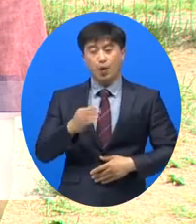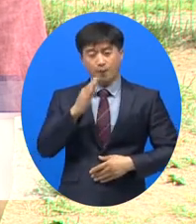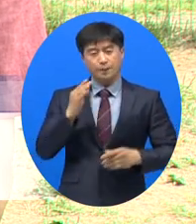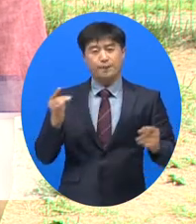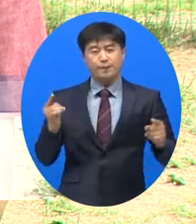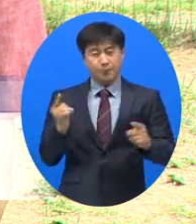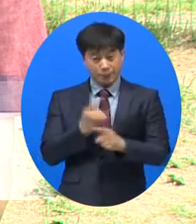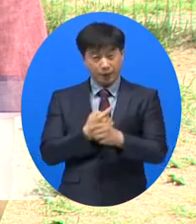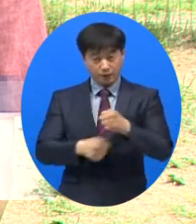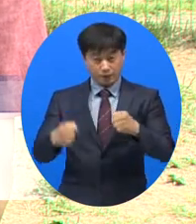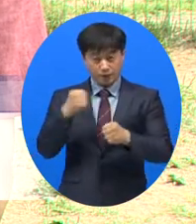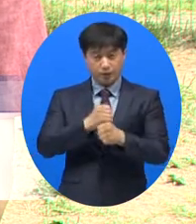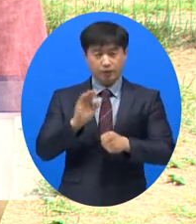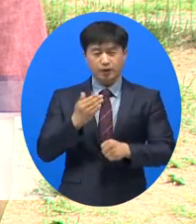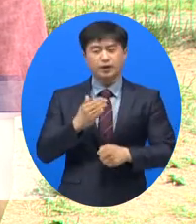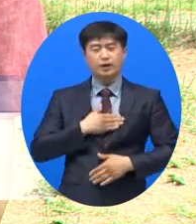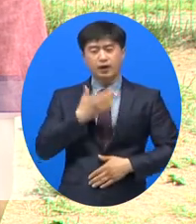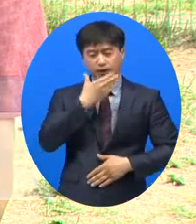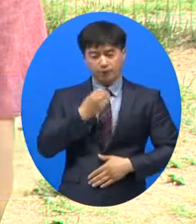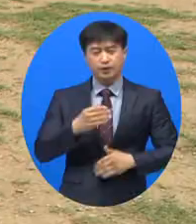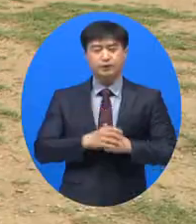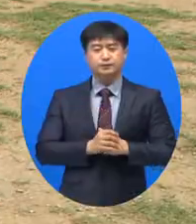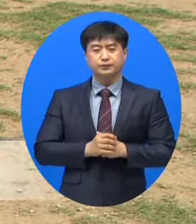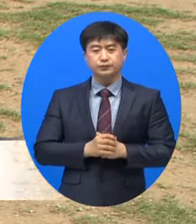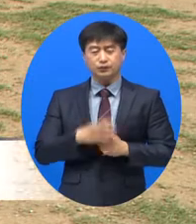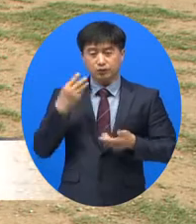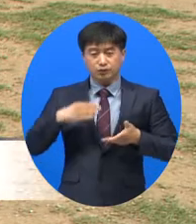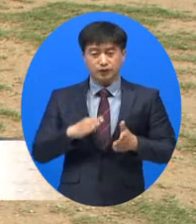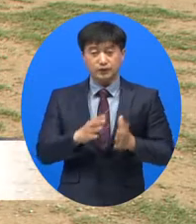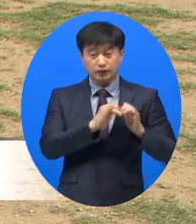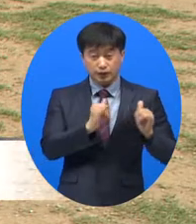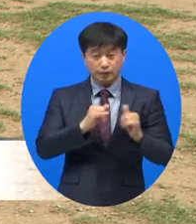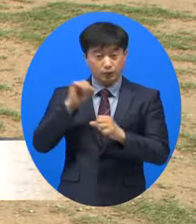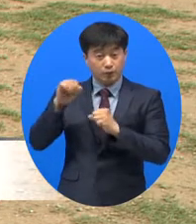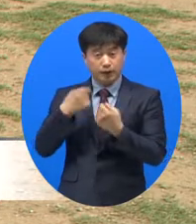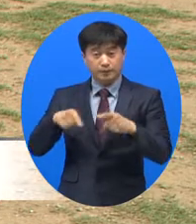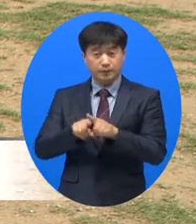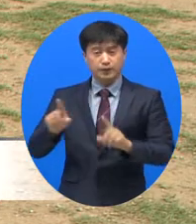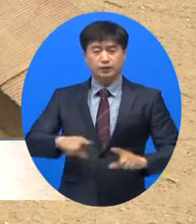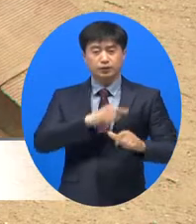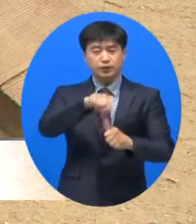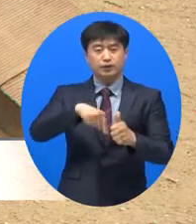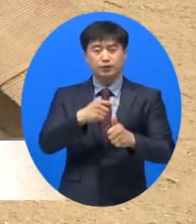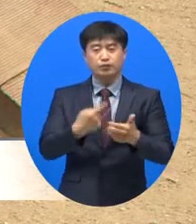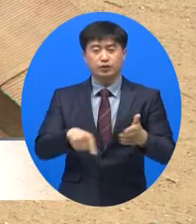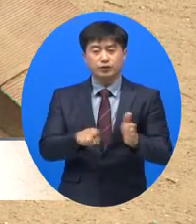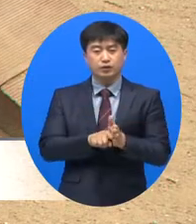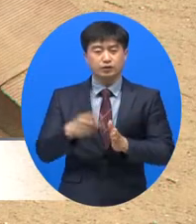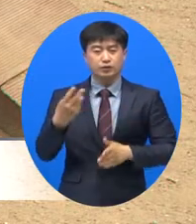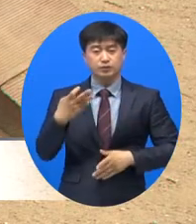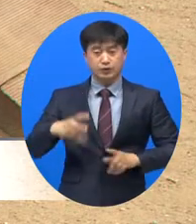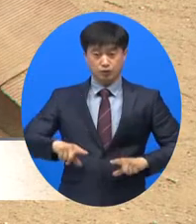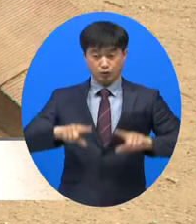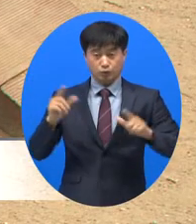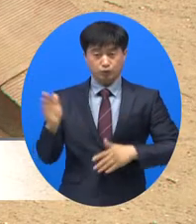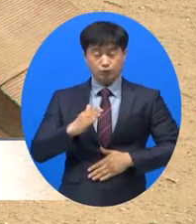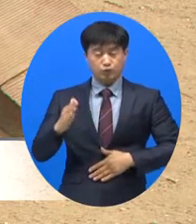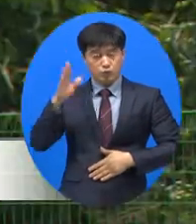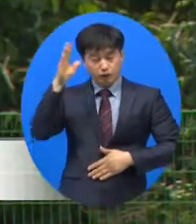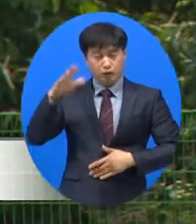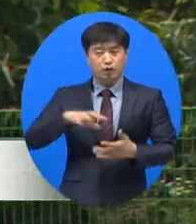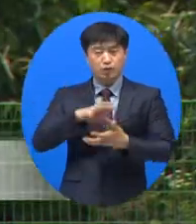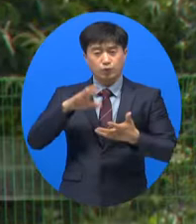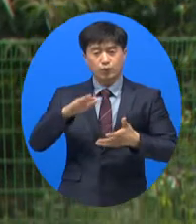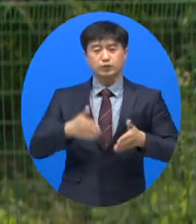것 같아요. 우리가 너무 기분이 우리가 행복해서요. 경기도는 사람과 동물이 함께 사는 환경을 위해 2017년부터